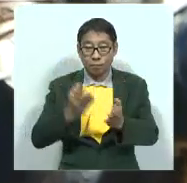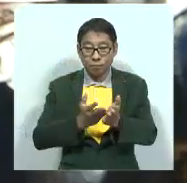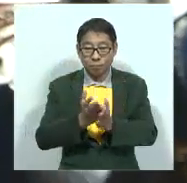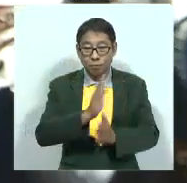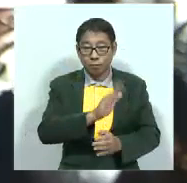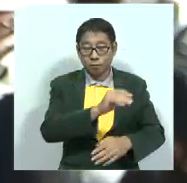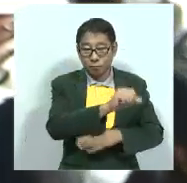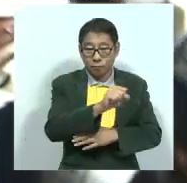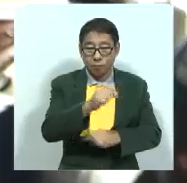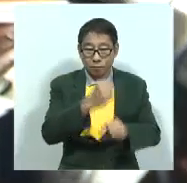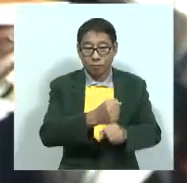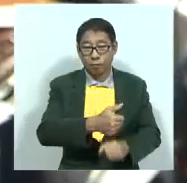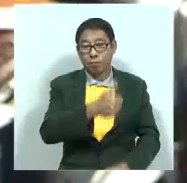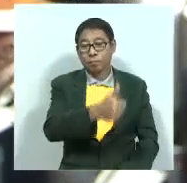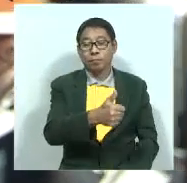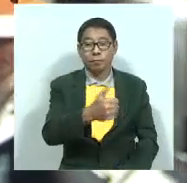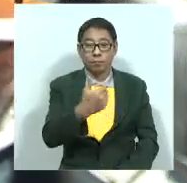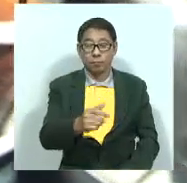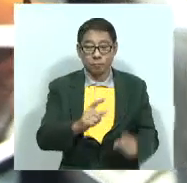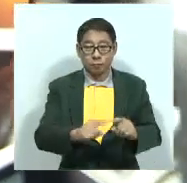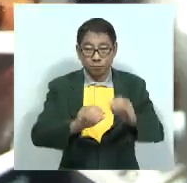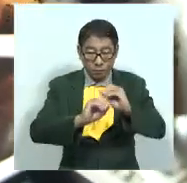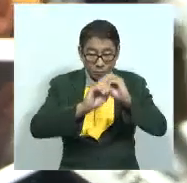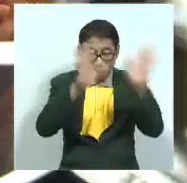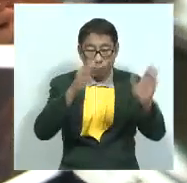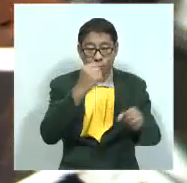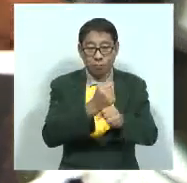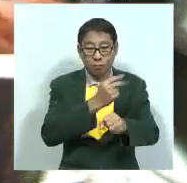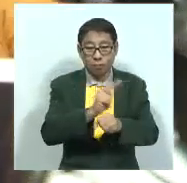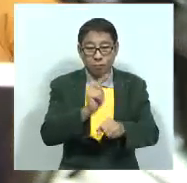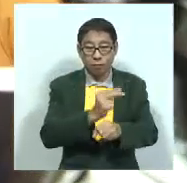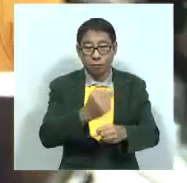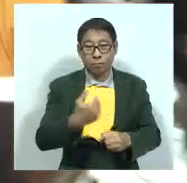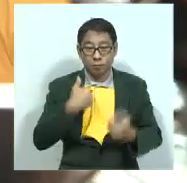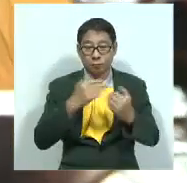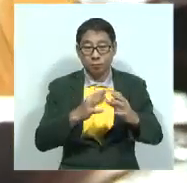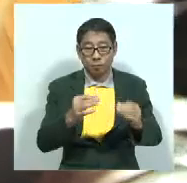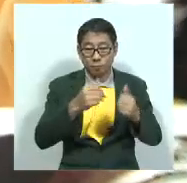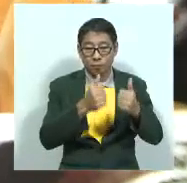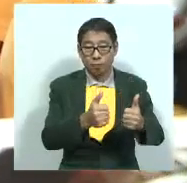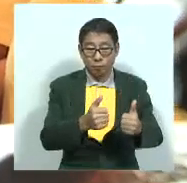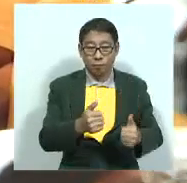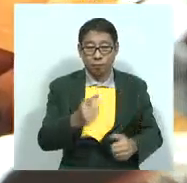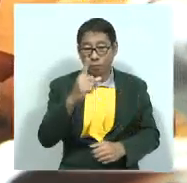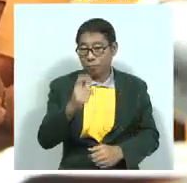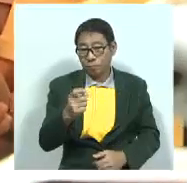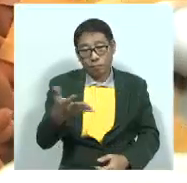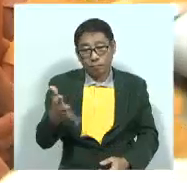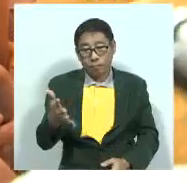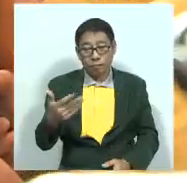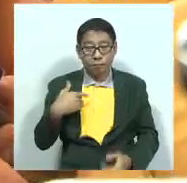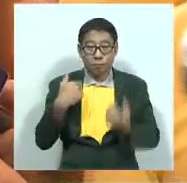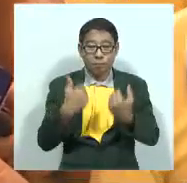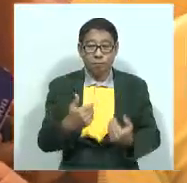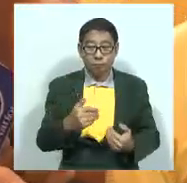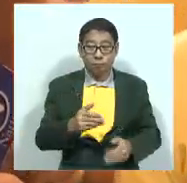ที่ส.ส.ทำได้ตามปกติเพื่อให้เกิดความชัดเจนในการทำหน้าที่และถือเป็นเรื่องที่ดีไม่ใช่เรื่องเสียหายเพราะ